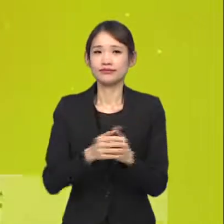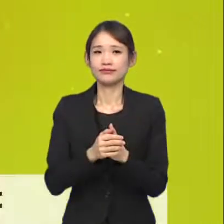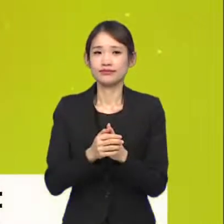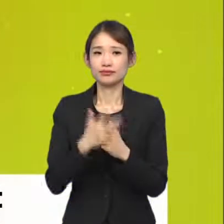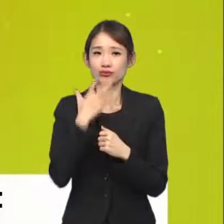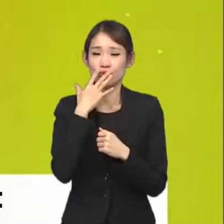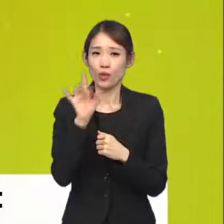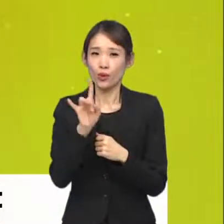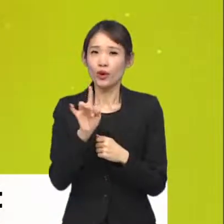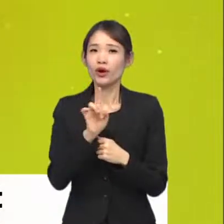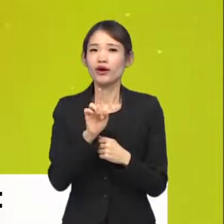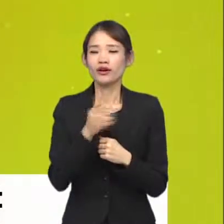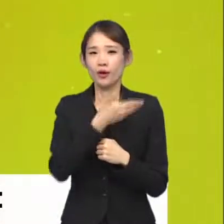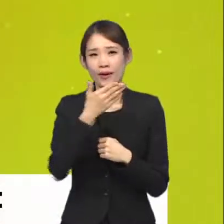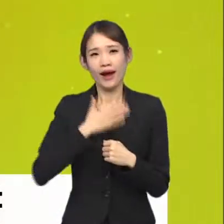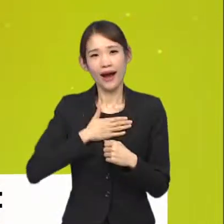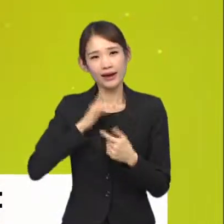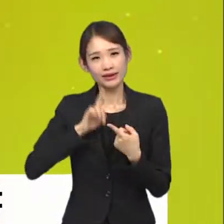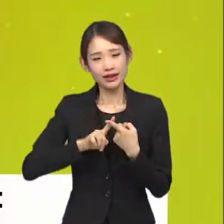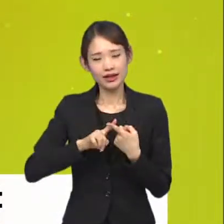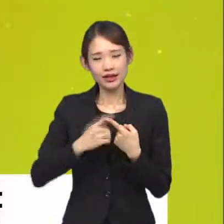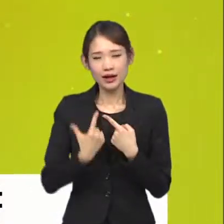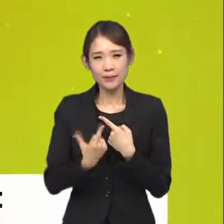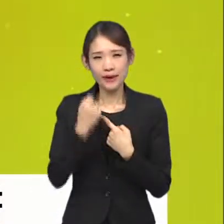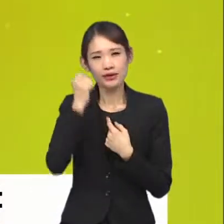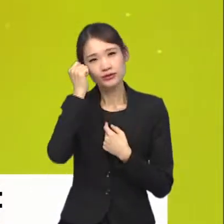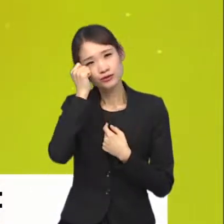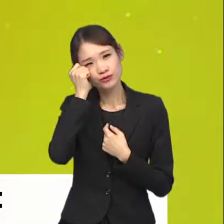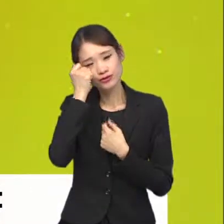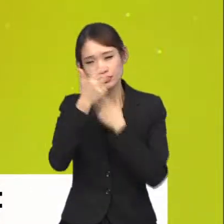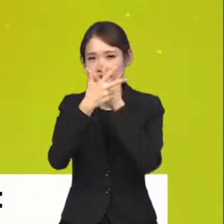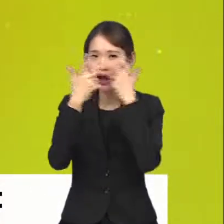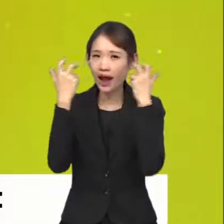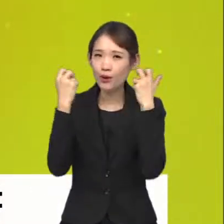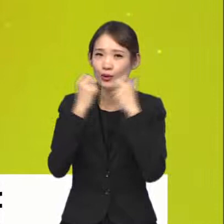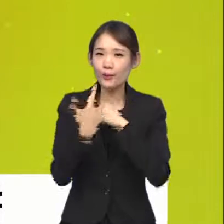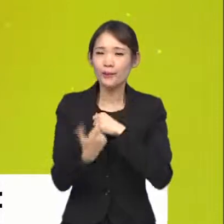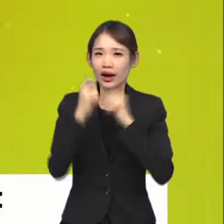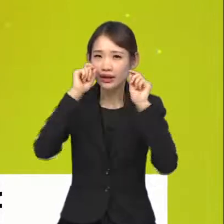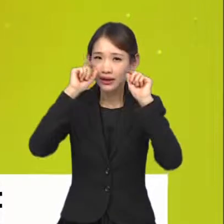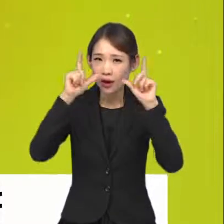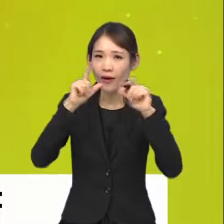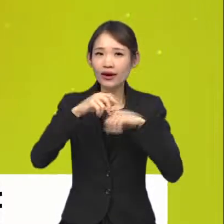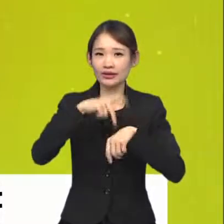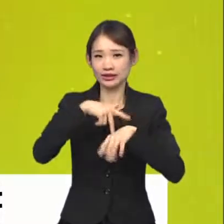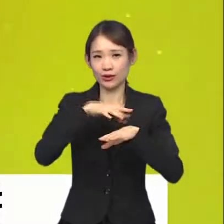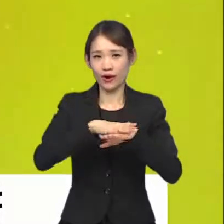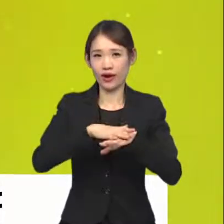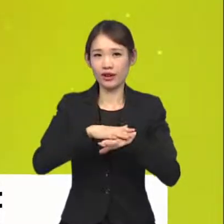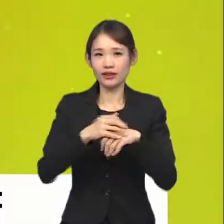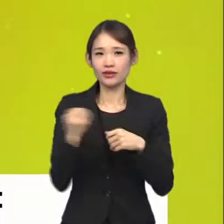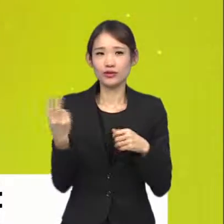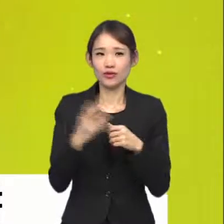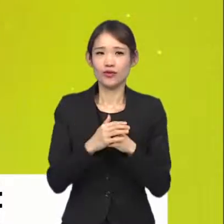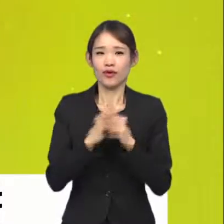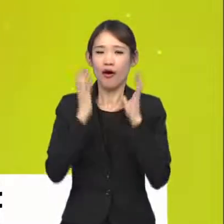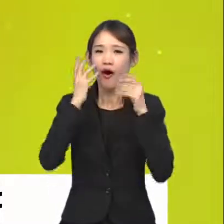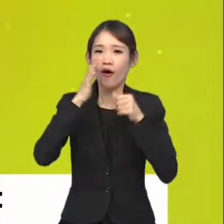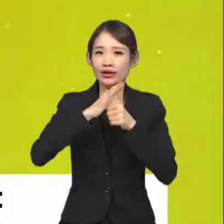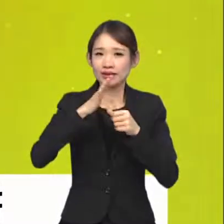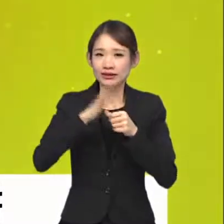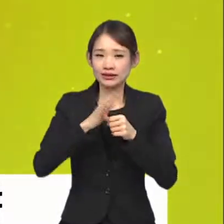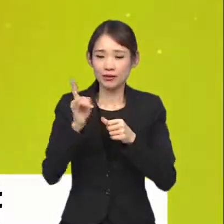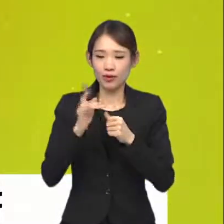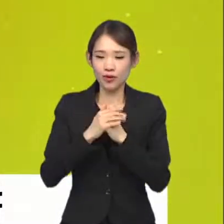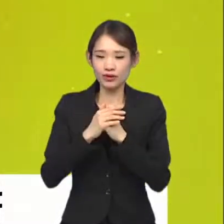물론 뭐 다 알고 계시는 것처럼 일찍자고 일찍 일어나는 습관 d 라든지 그래서 두 번째는 이제 그 어린아이들을 같은 경우엔